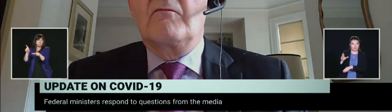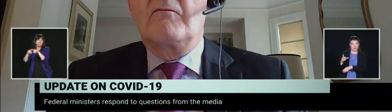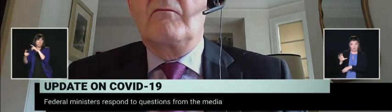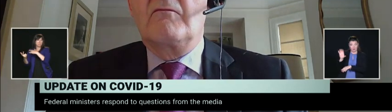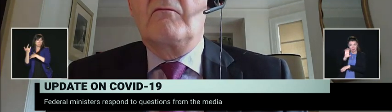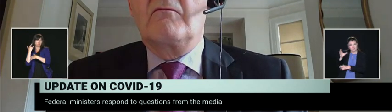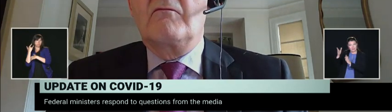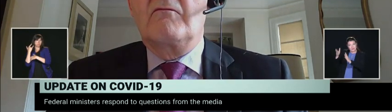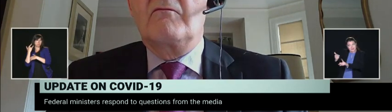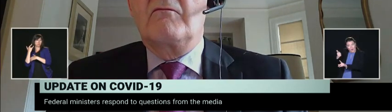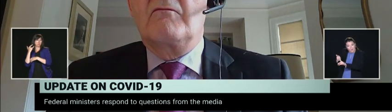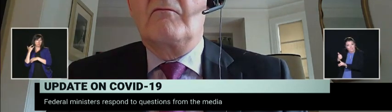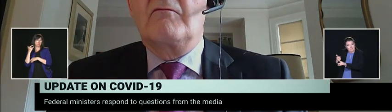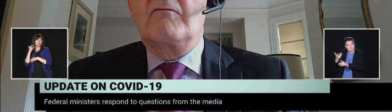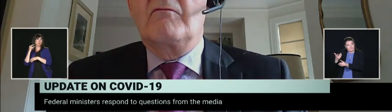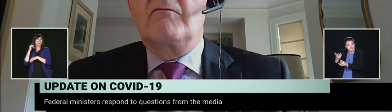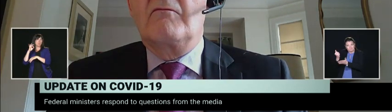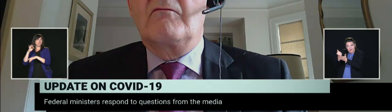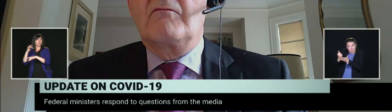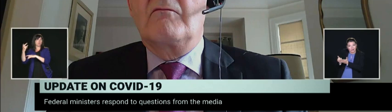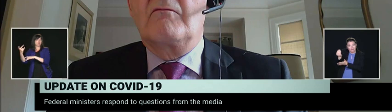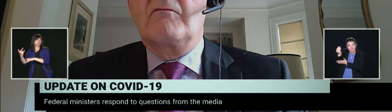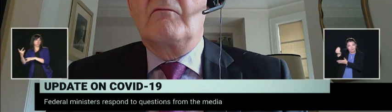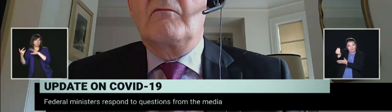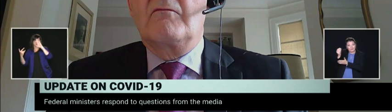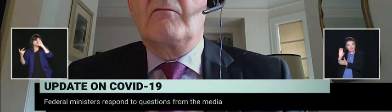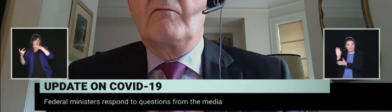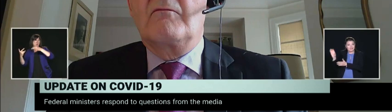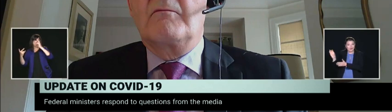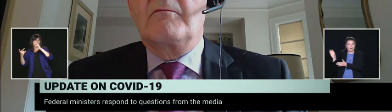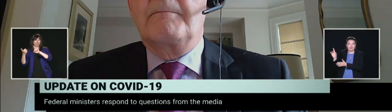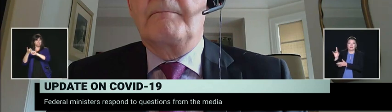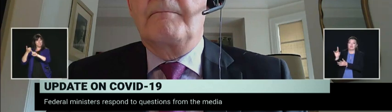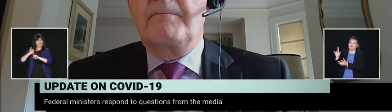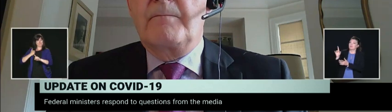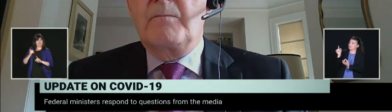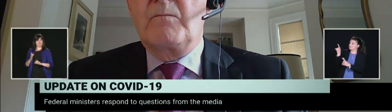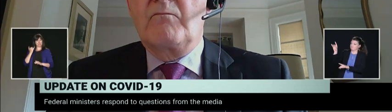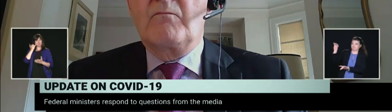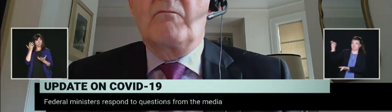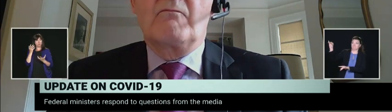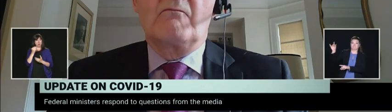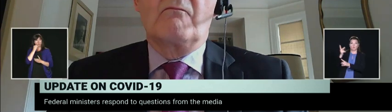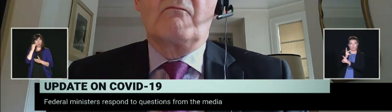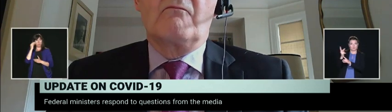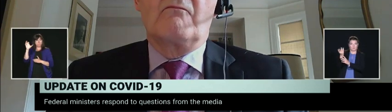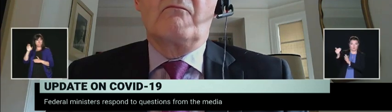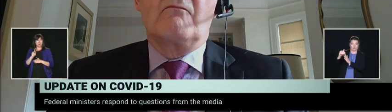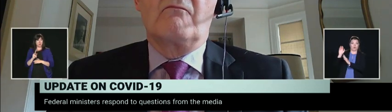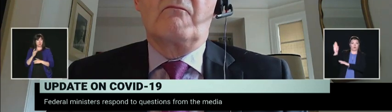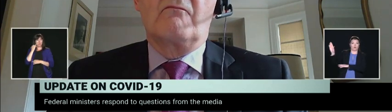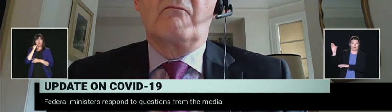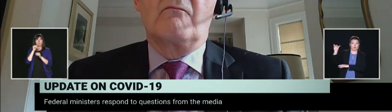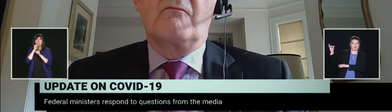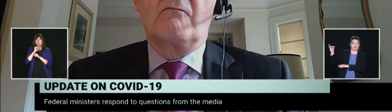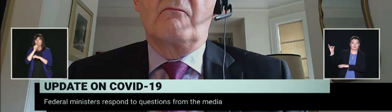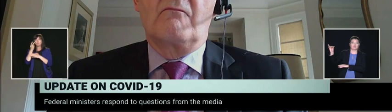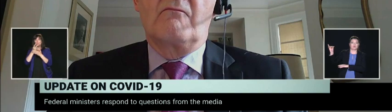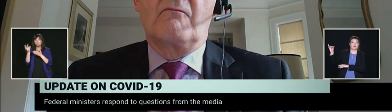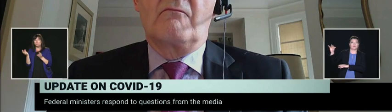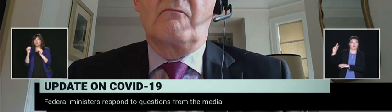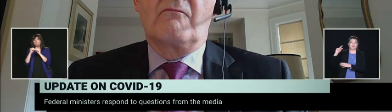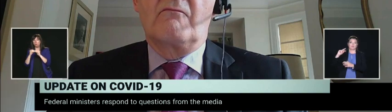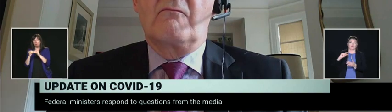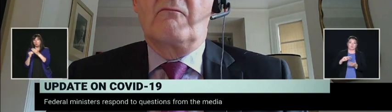maison, si on les fait attendre deux semaines de plus à l'étranger, y aura-t-il une sorte de compensation, puisqu'on peut imaginer qu'ils devront